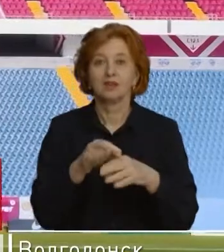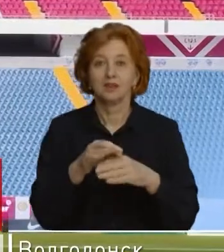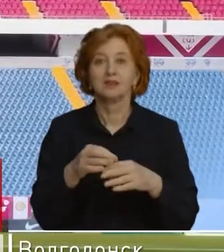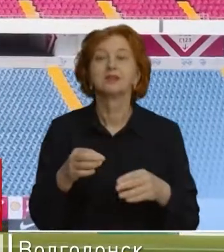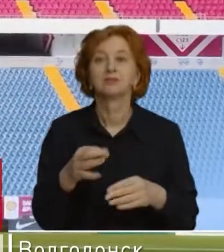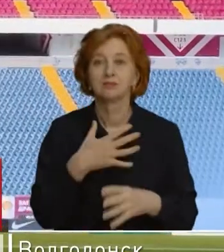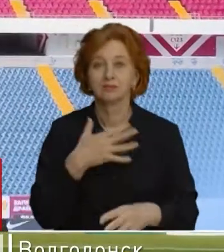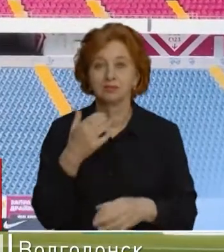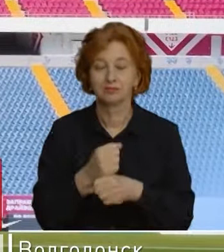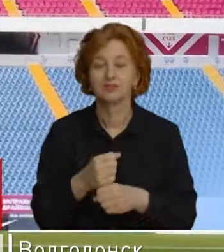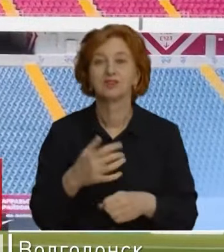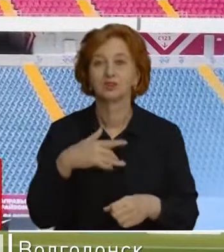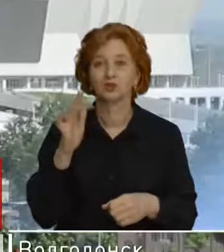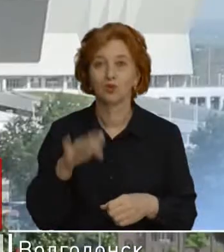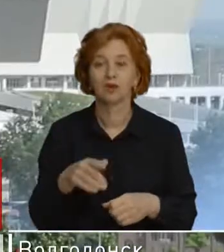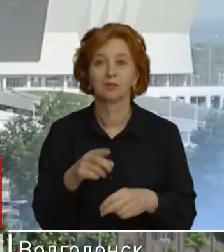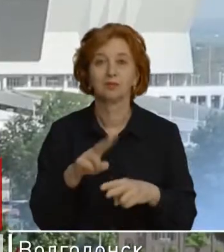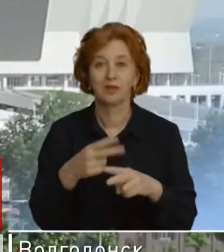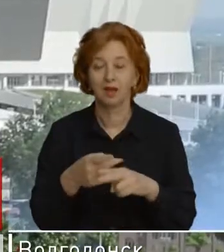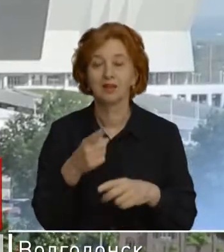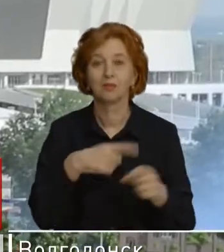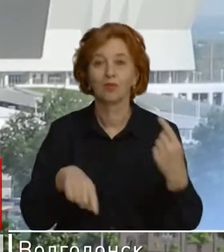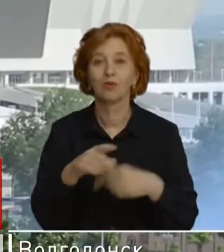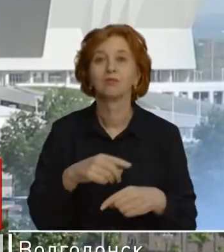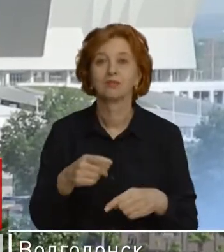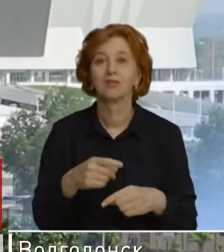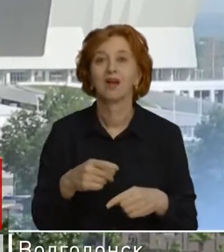77 отделений футбола. На базе ФК Ростов созданы